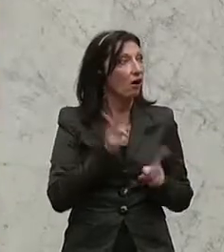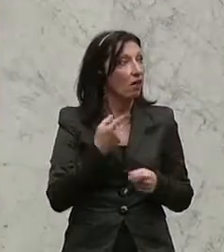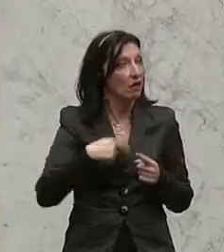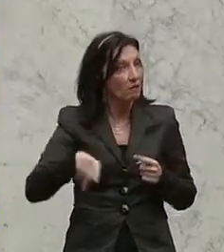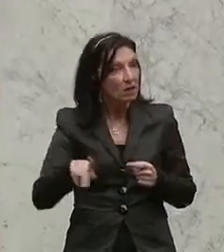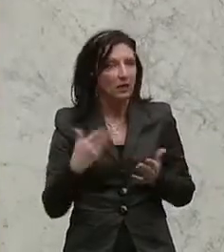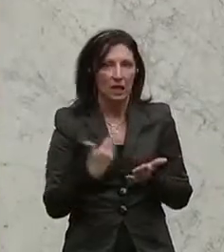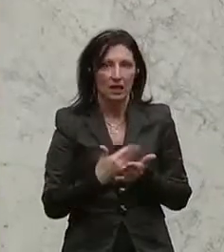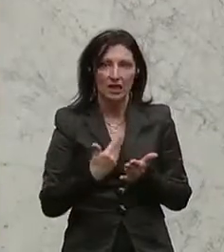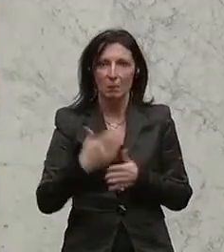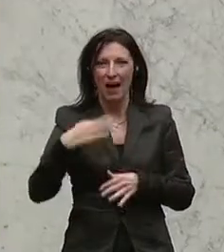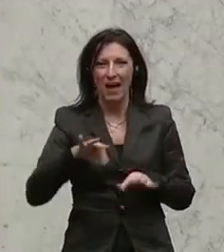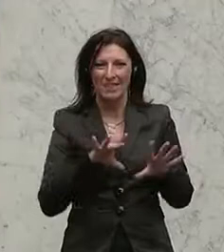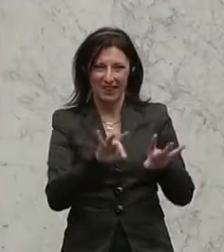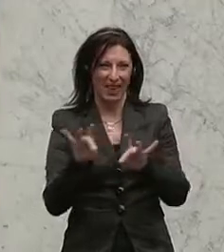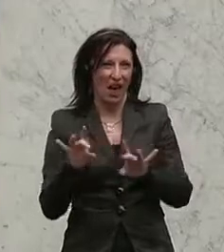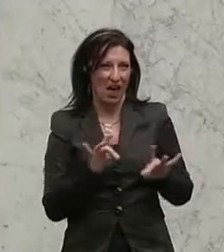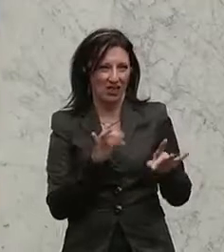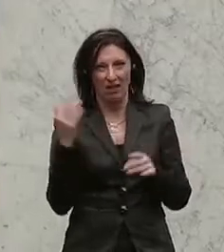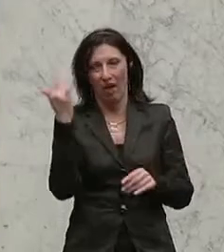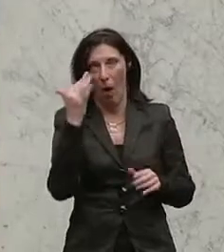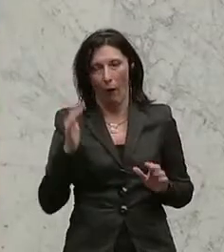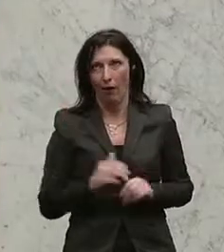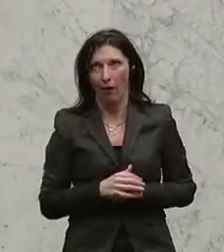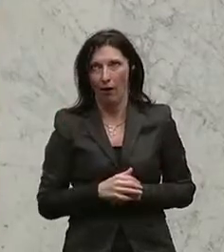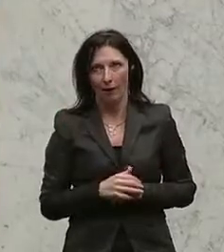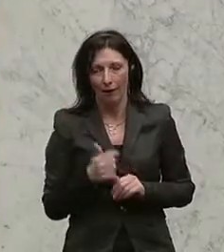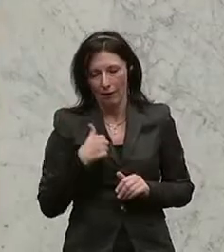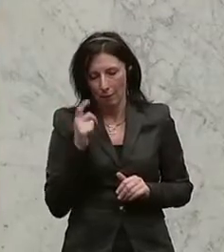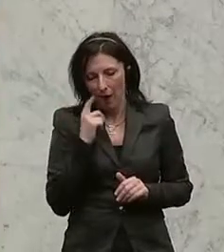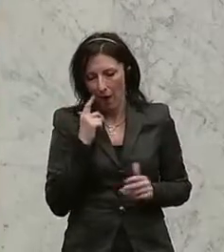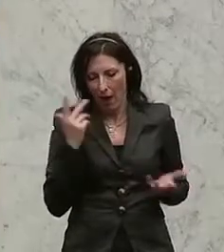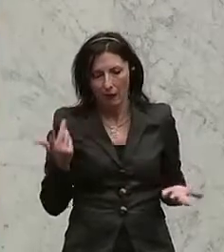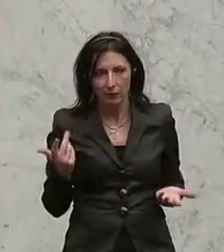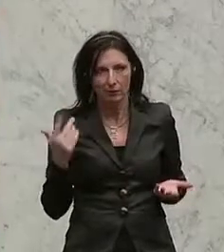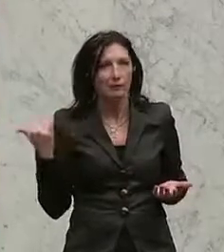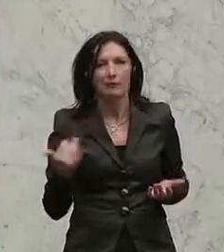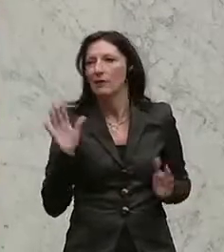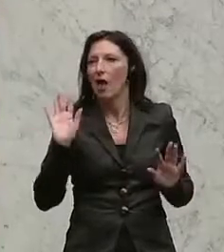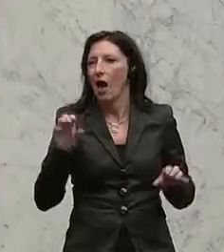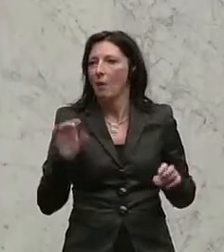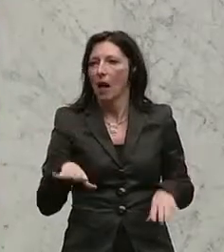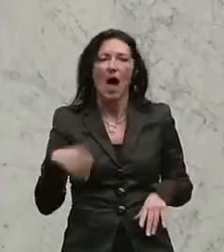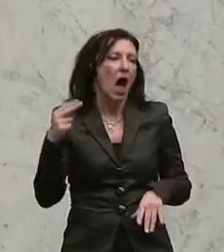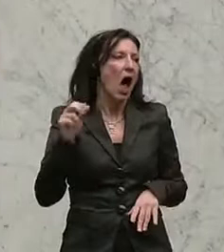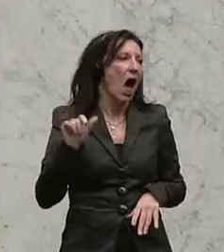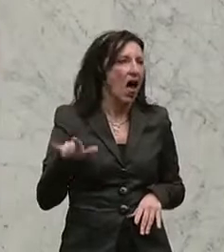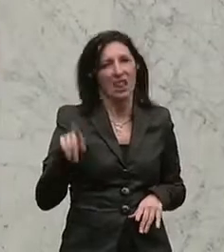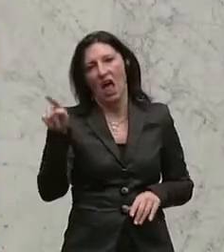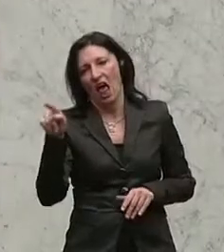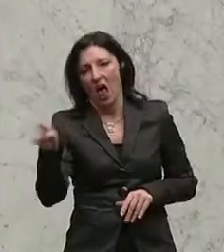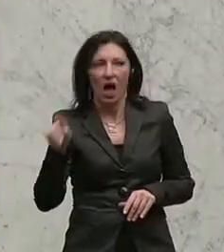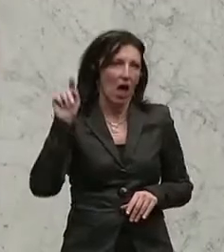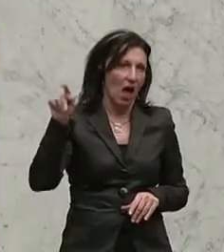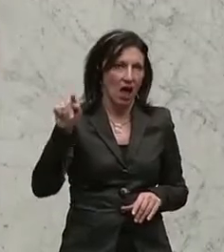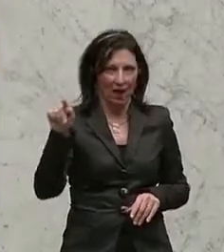diese einzeltäter die einzeltätertheorie ich habe mir eigentlich gut 80 aufgegeben immer zu sagen ja jörg haider war es daher gehört aber er hatte